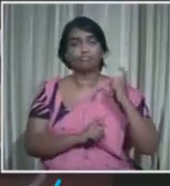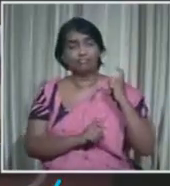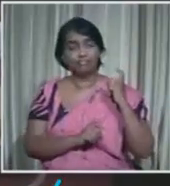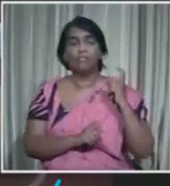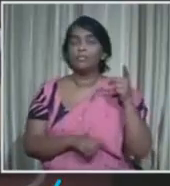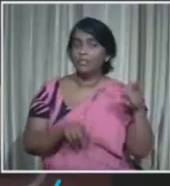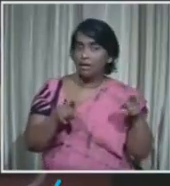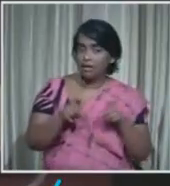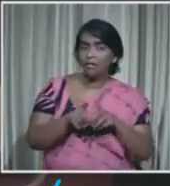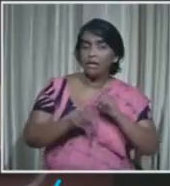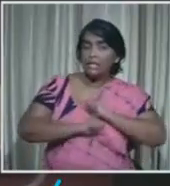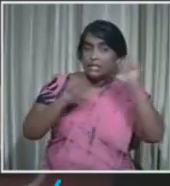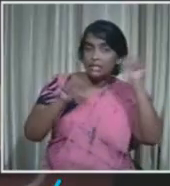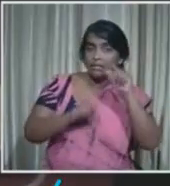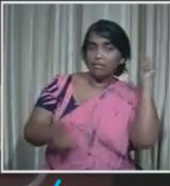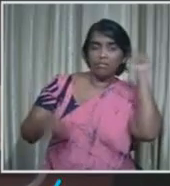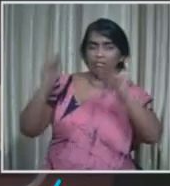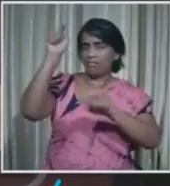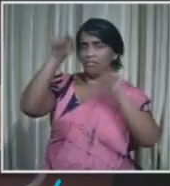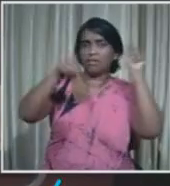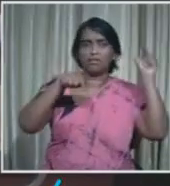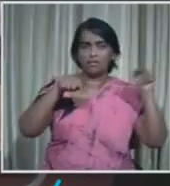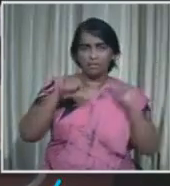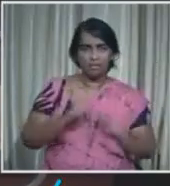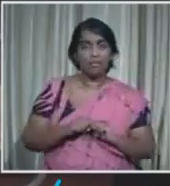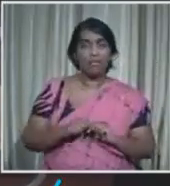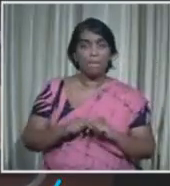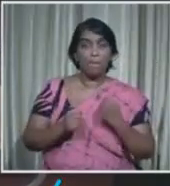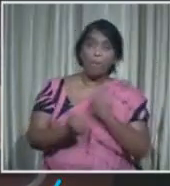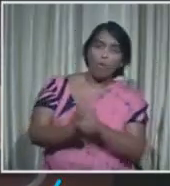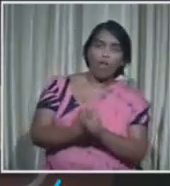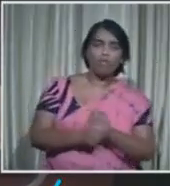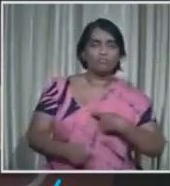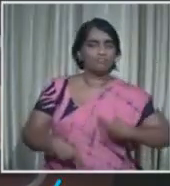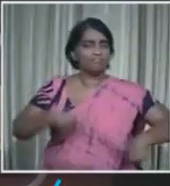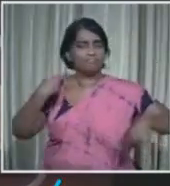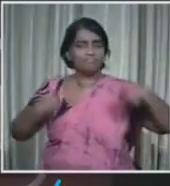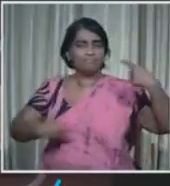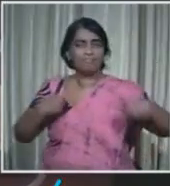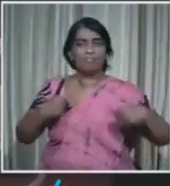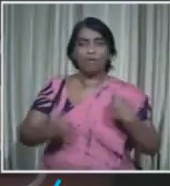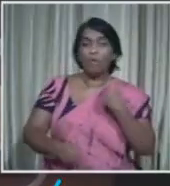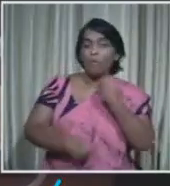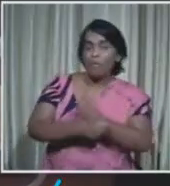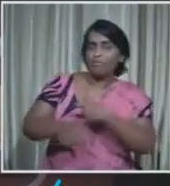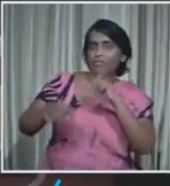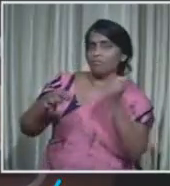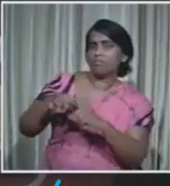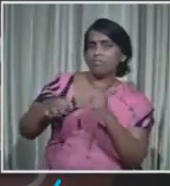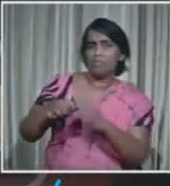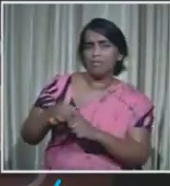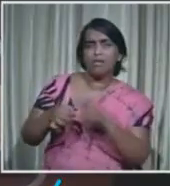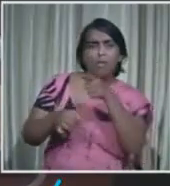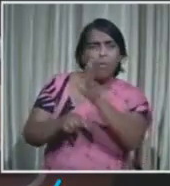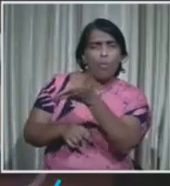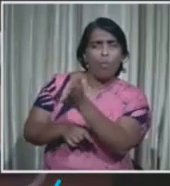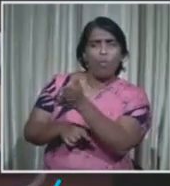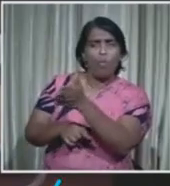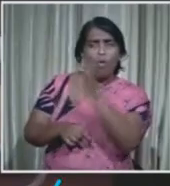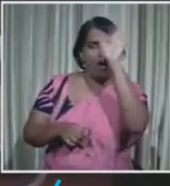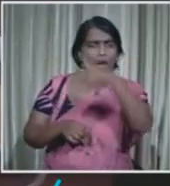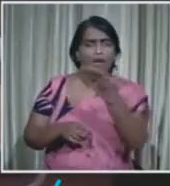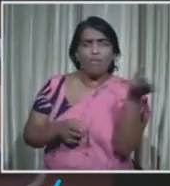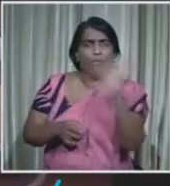ඒ උද්ඝෝෂකයෝ ඉන්න තැන්වලට ගිහිල්ලා පොලිසියත් එක්ක වාද විවාද වෙනවා පොලිසිය ප්‍රශ්න කරනවා ඔබලා කවුද කොහෙන්ද